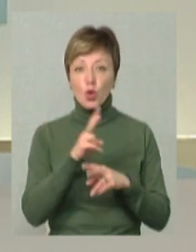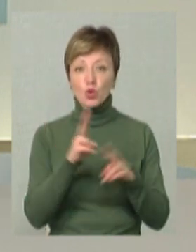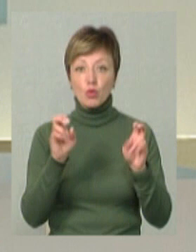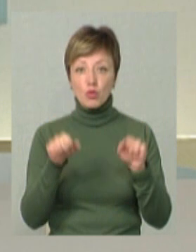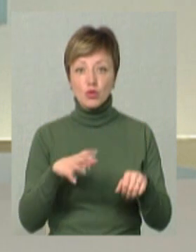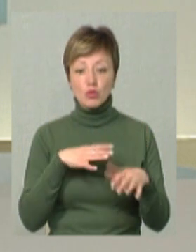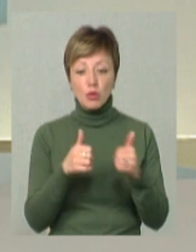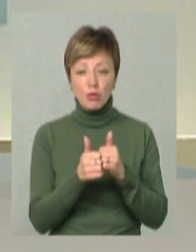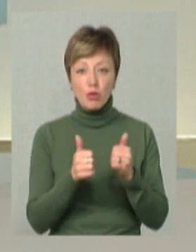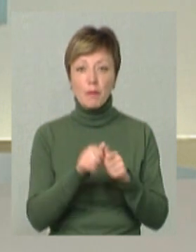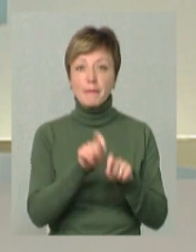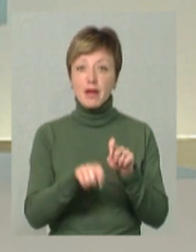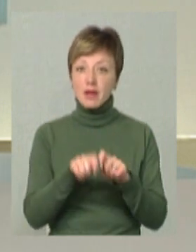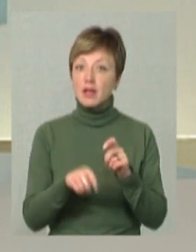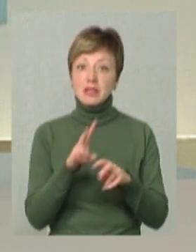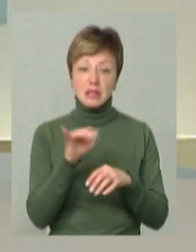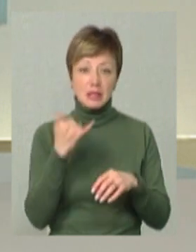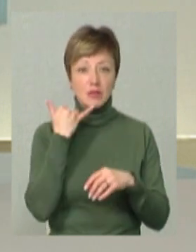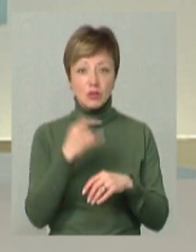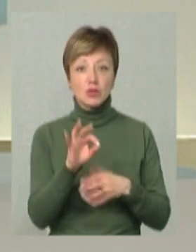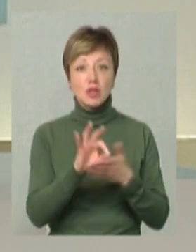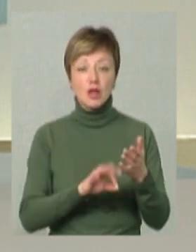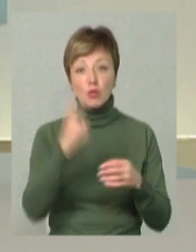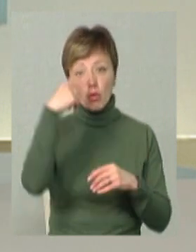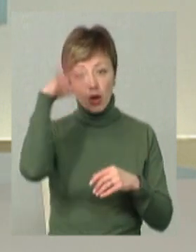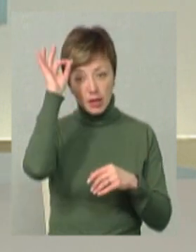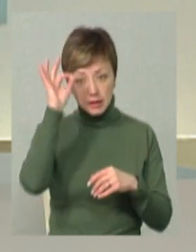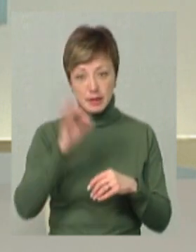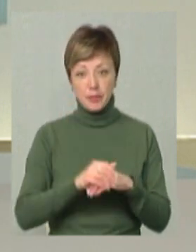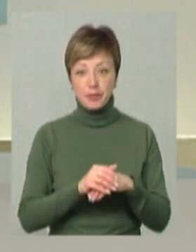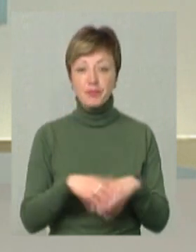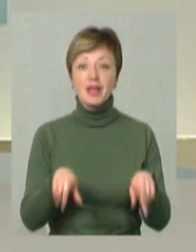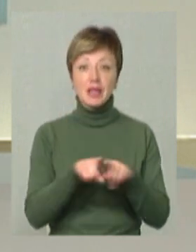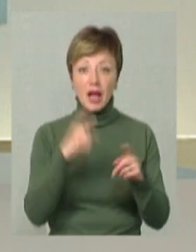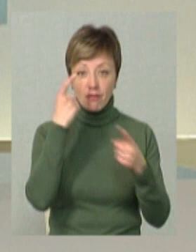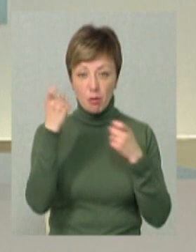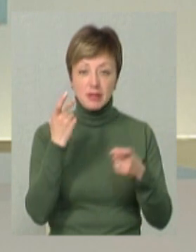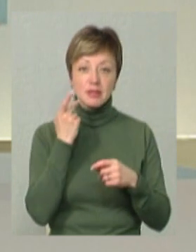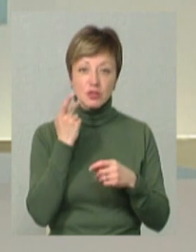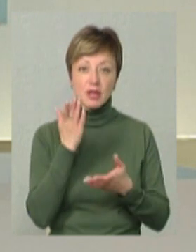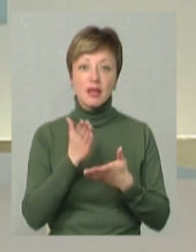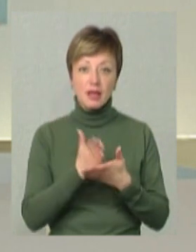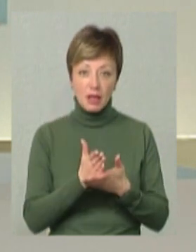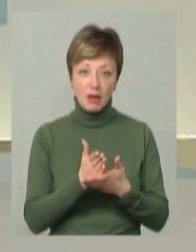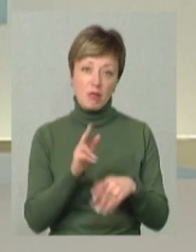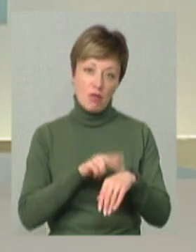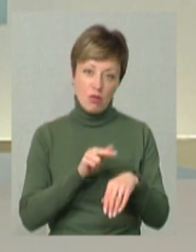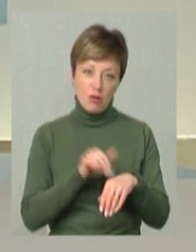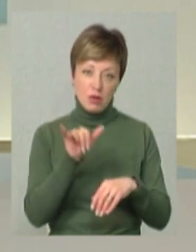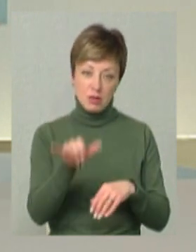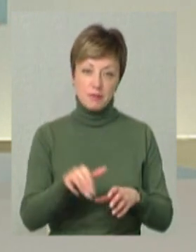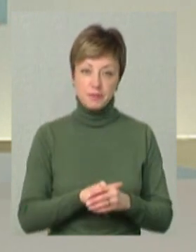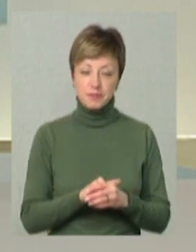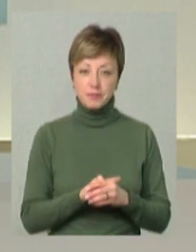хто може бути поруч, перевірте. Якщо ні, телефонуйте одразу до поліції, тому що така інформація завжди є в правоохоронних